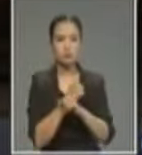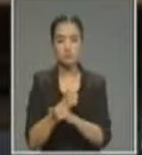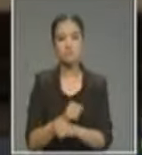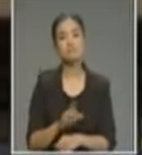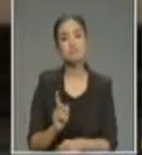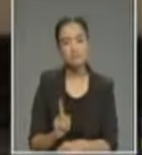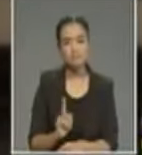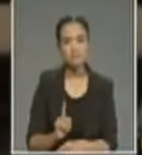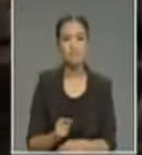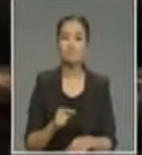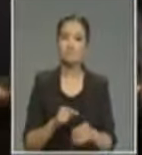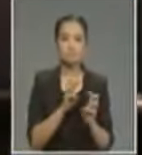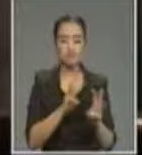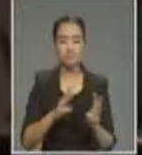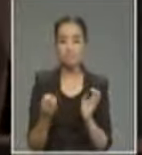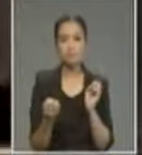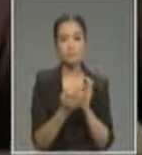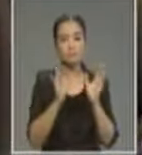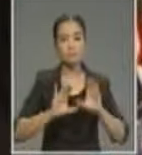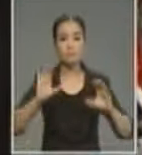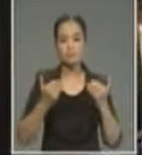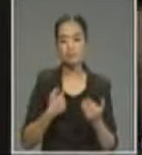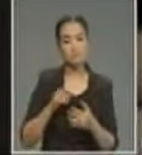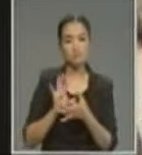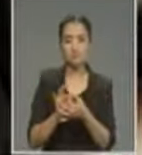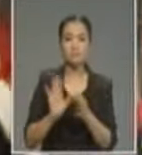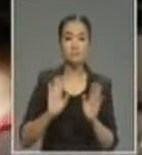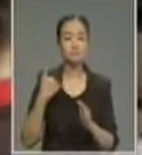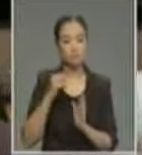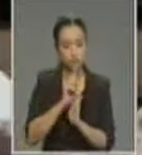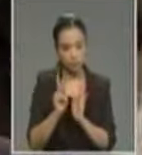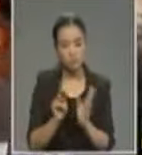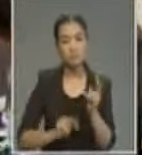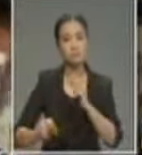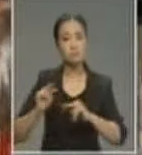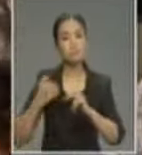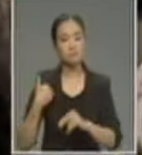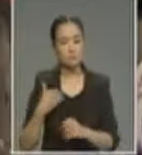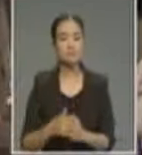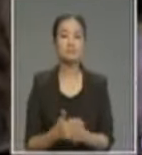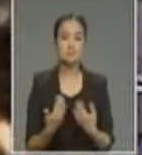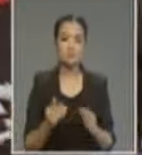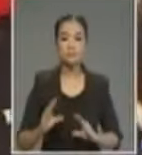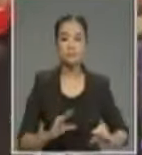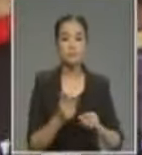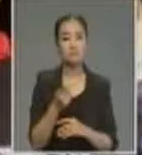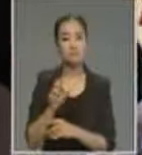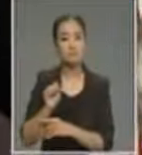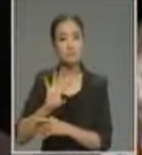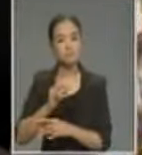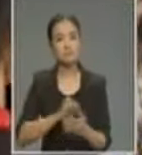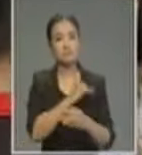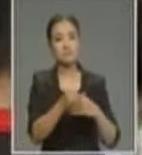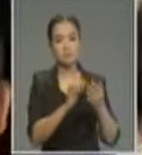ที่เตรียมที่จะนัดโจมตีเว็บไซต์ของรัฐบาลวันนี้นายกบอกว่าไม่ห่วงเพราะว่ามีกฎหมายดูแลอยู่แล้วนะคะแล้วล่าสุดการประชุมคสช.ก็เสร็จสิ้นลง